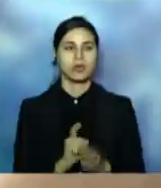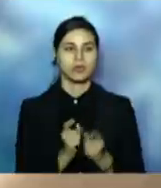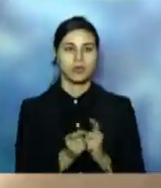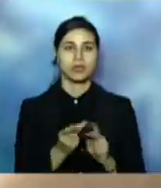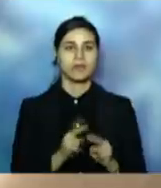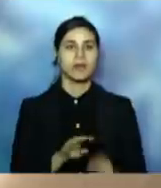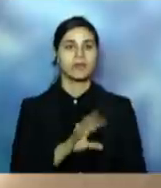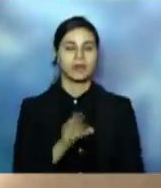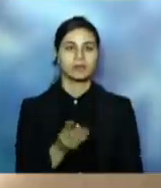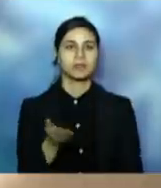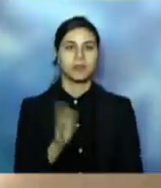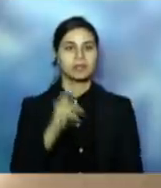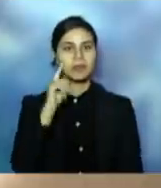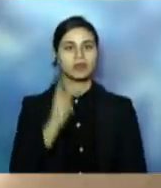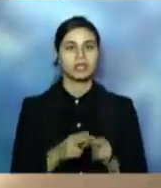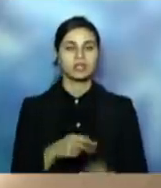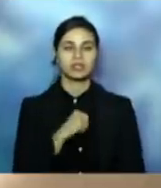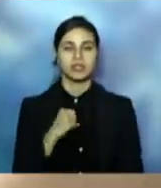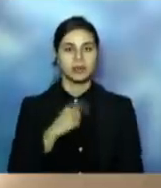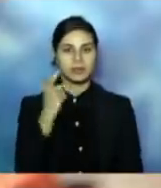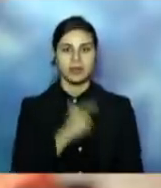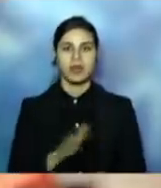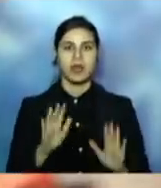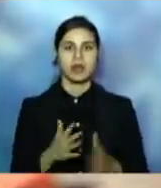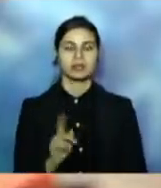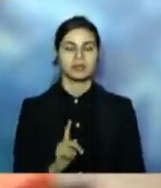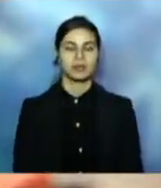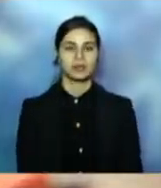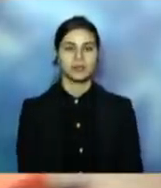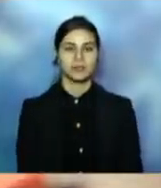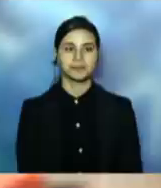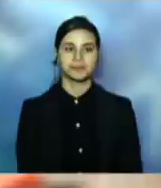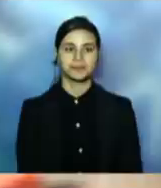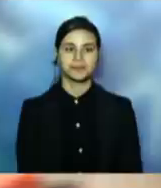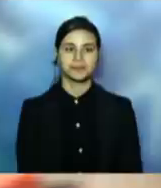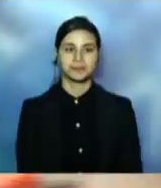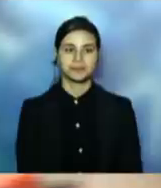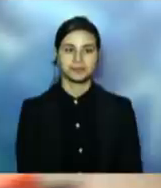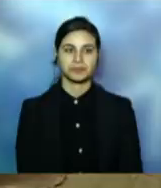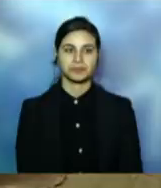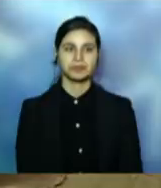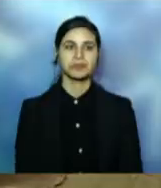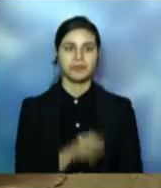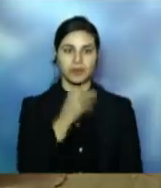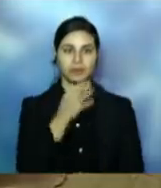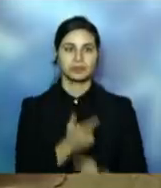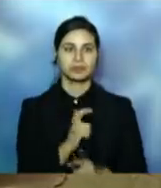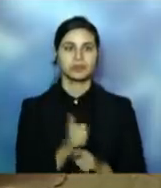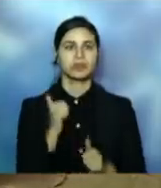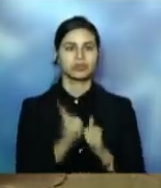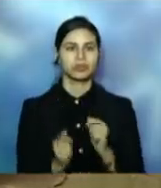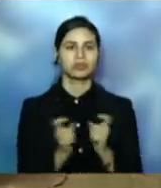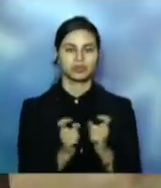ამ ყველაფრისა, მაინც მეგონა, რომ ეს ჩემ თავს არ ხდებოდა. მე როგორც ექიმი-მარის ხარაზე